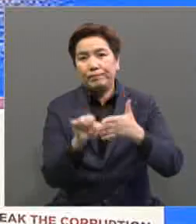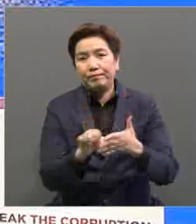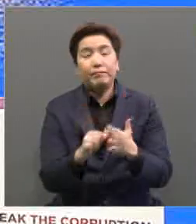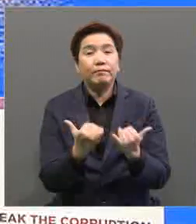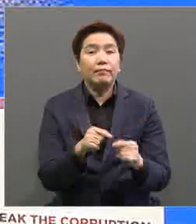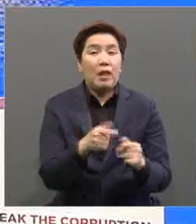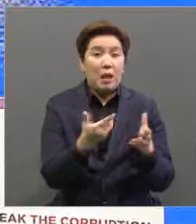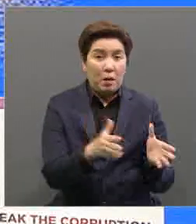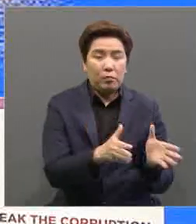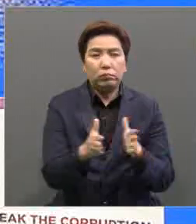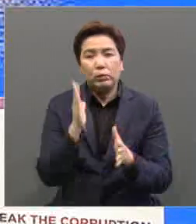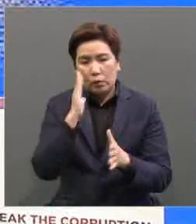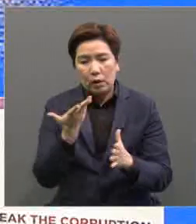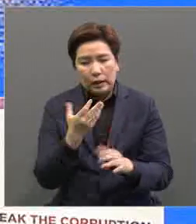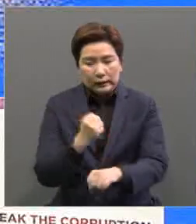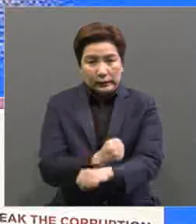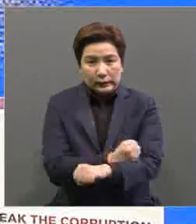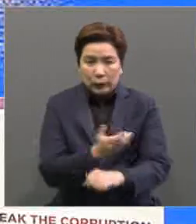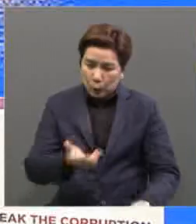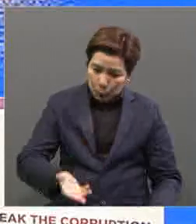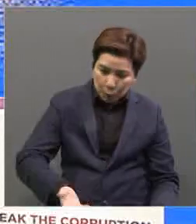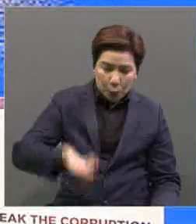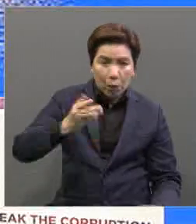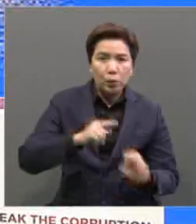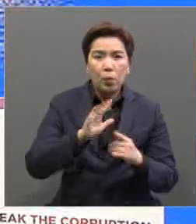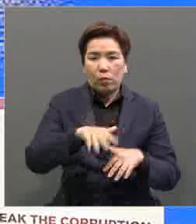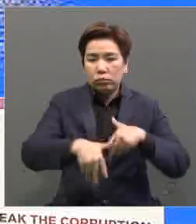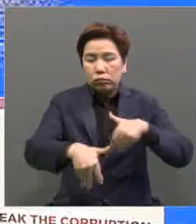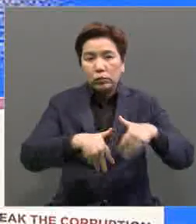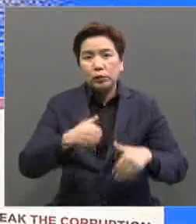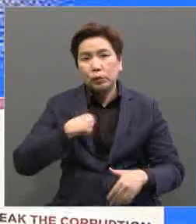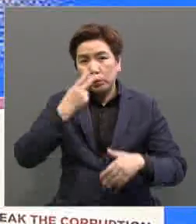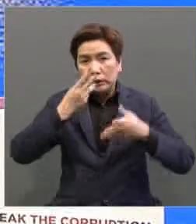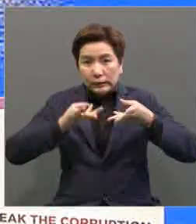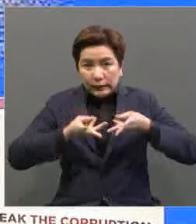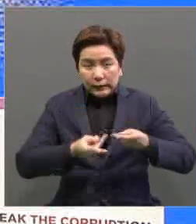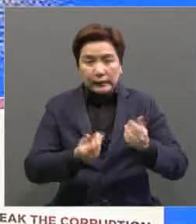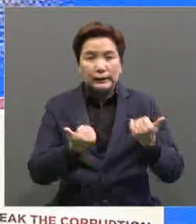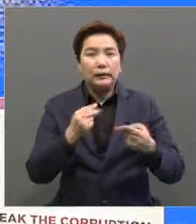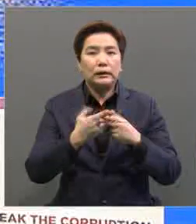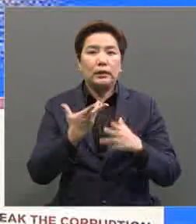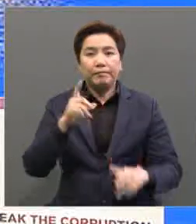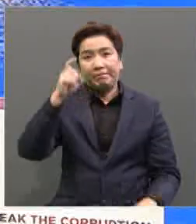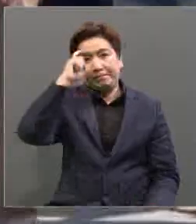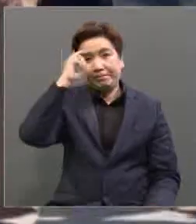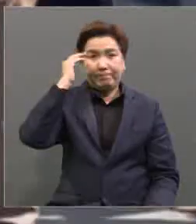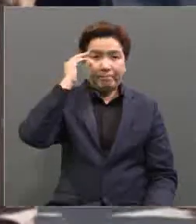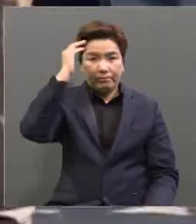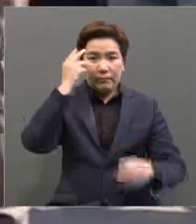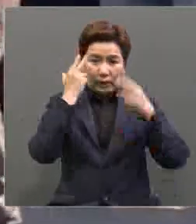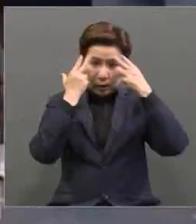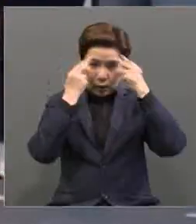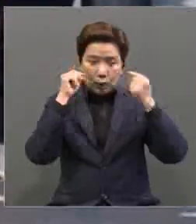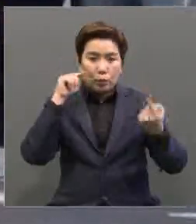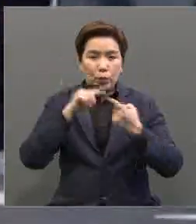อกระบบนะครับแล้วก็ยกระดับค่าแรงขั้นต่ำในพื้นที่ด้วยนะครับไปดูรายละเอียดเรื่องนี้กันหน่อยครับโดยทางคุณเศรษฐาทวีสินนายกรัฐม